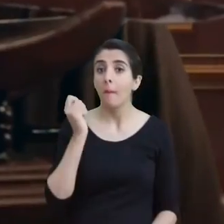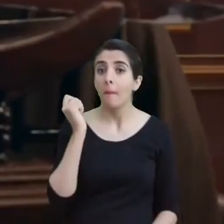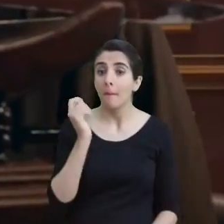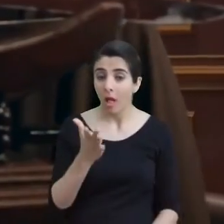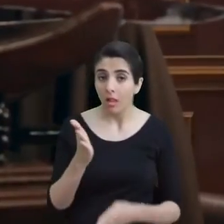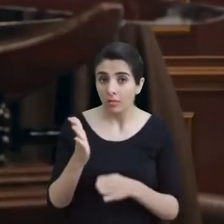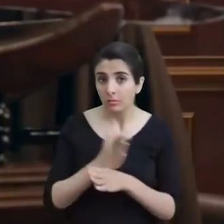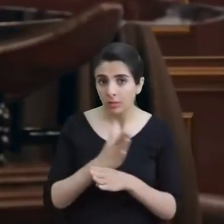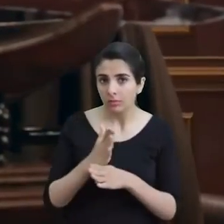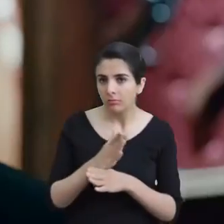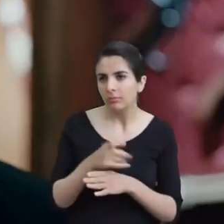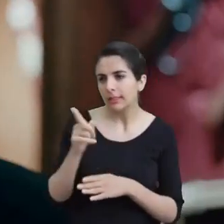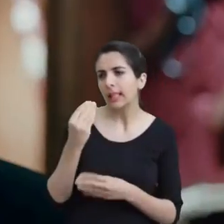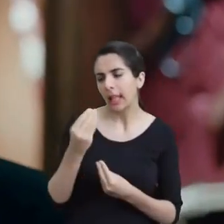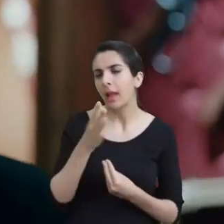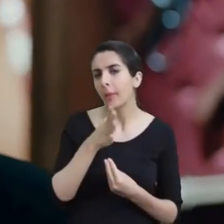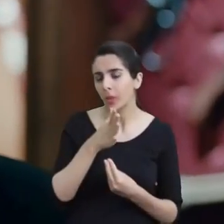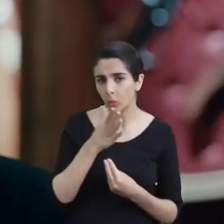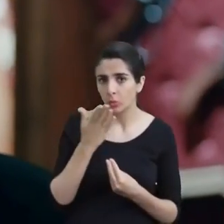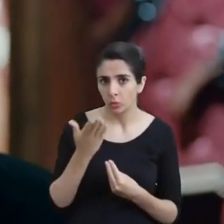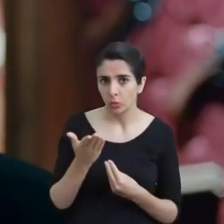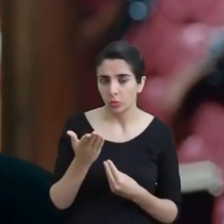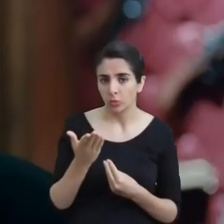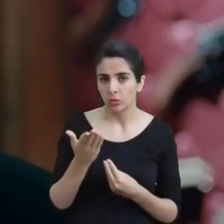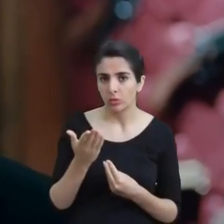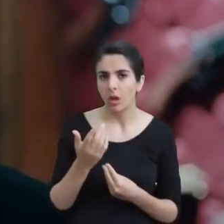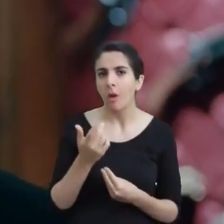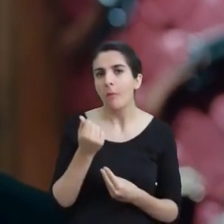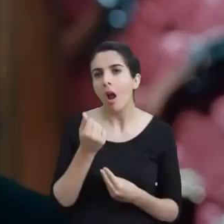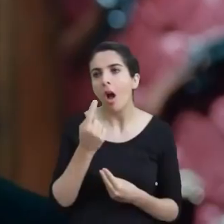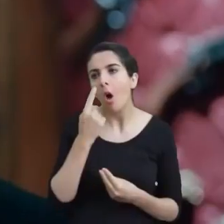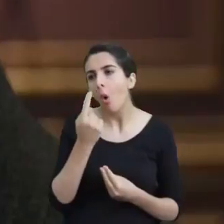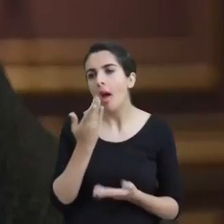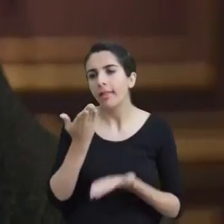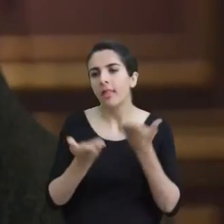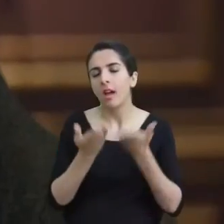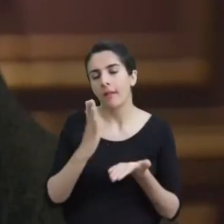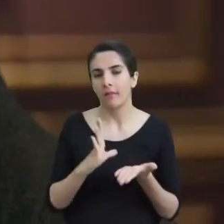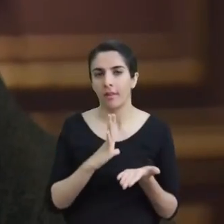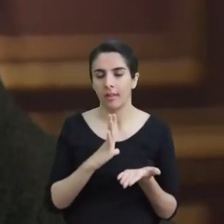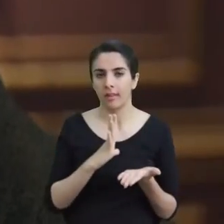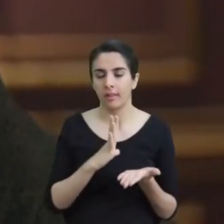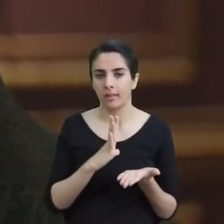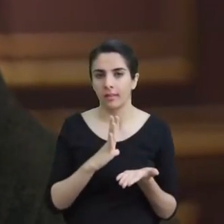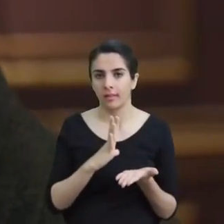Pahalı şeyler, Kadı Efendi, siz de çok iyi bilirsiniz. Parayla ölçülür.